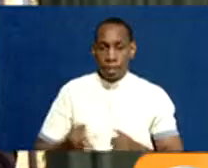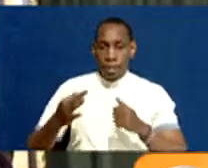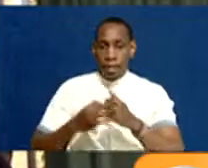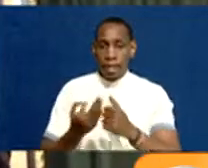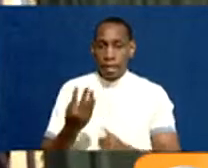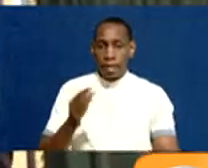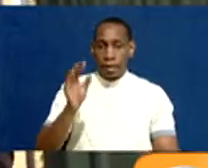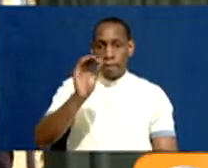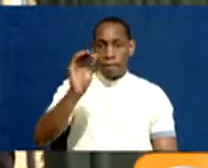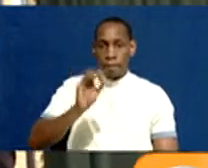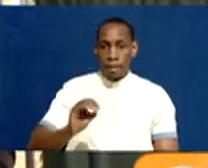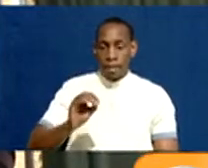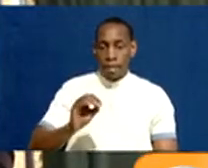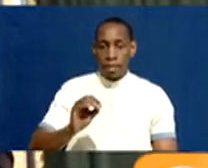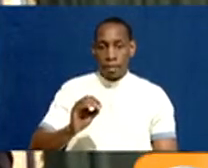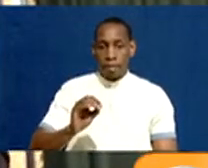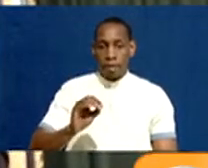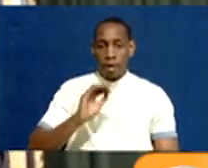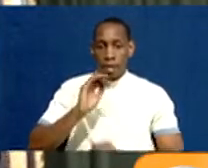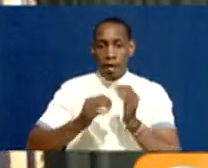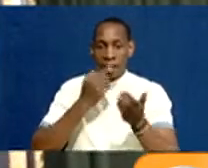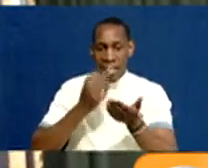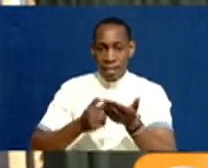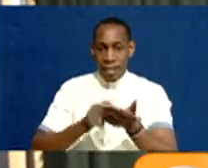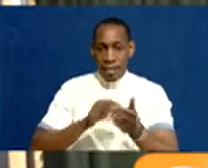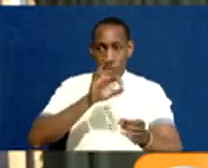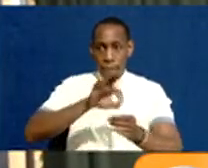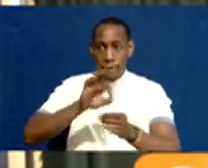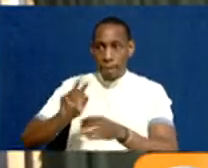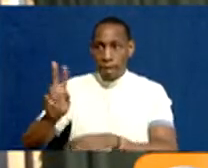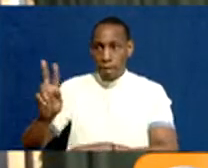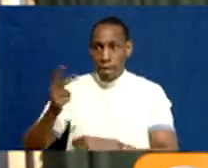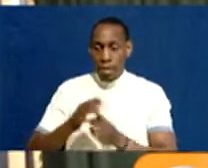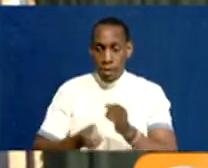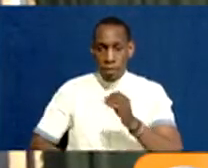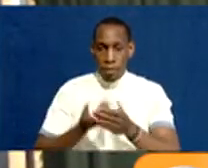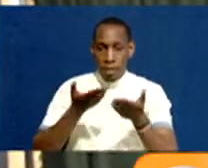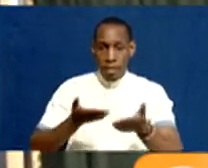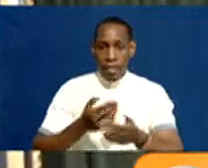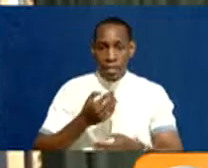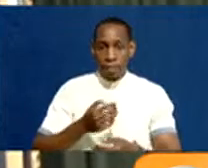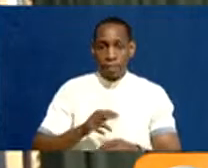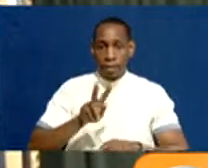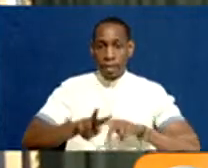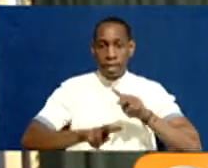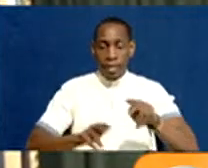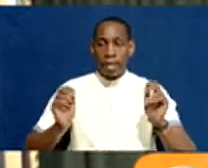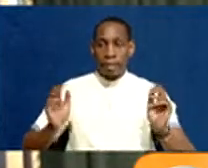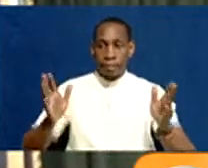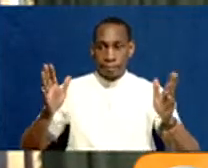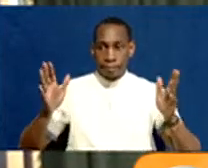84% of all the rice that are grown in Kenya inazalishwa hapa Kirinyaga.